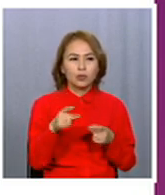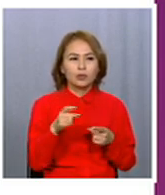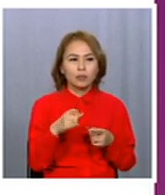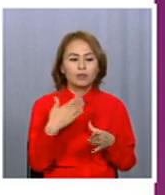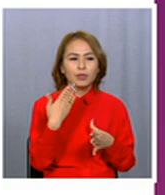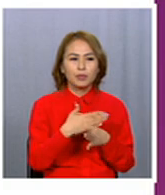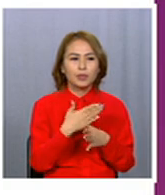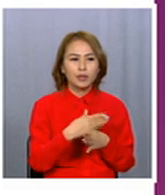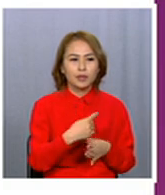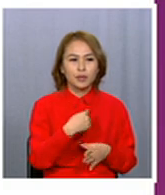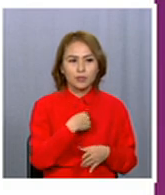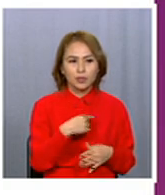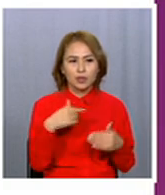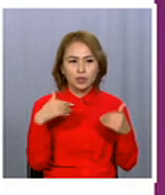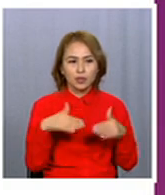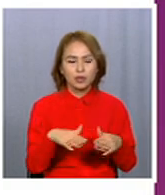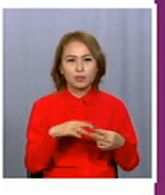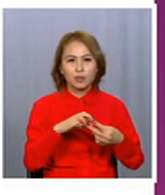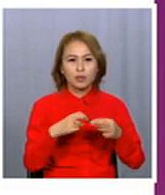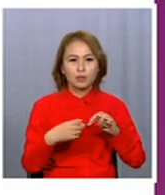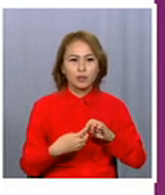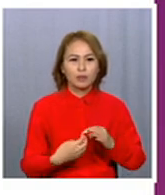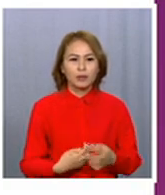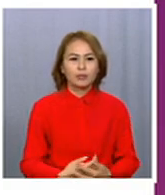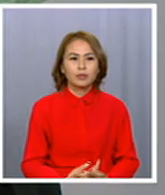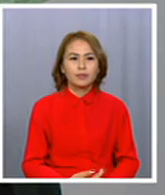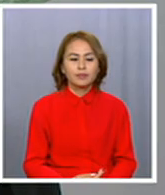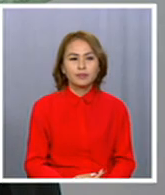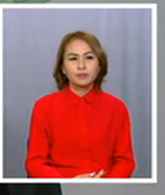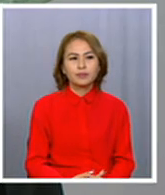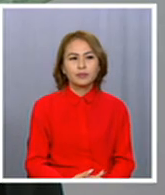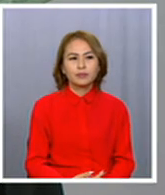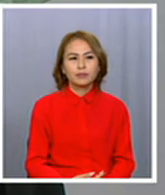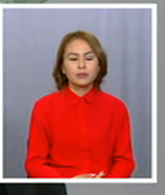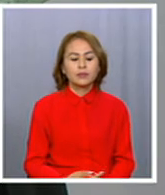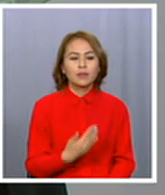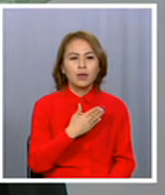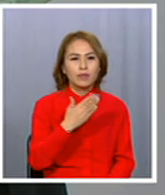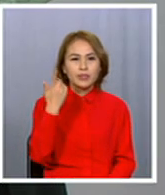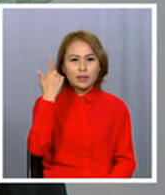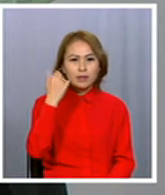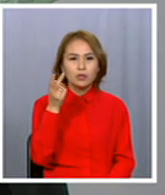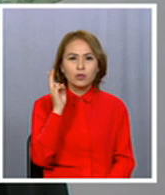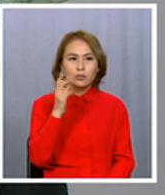отходов. Помогите мне решить эту проблему. А знаете, кто мне его